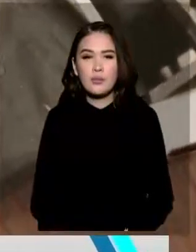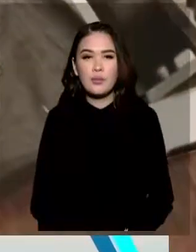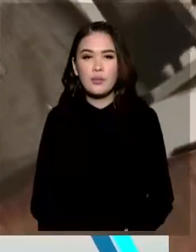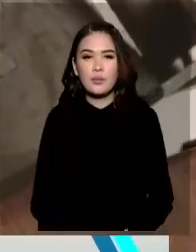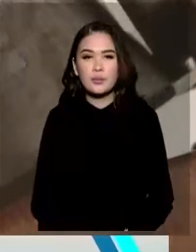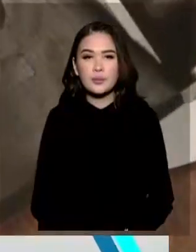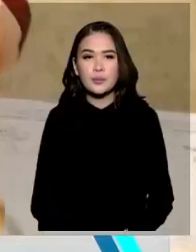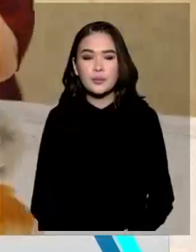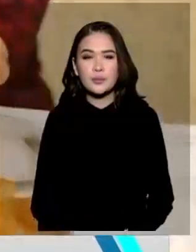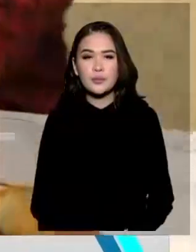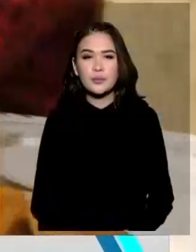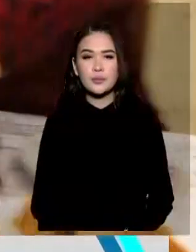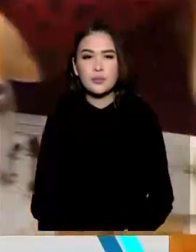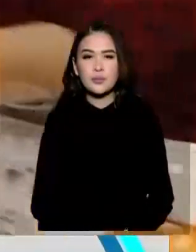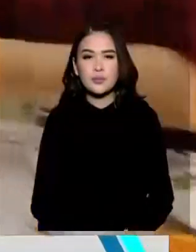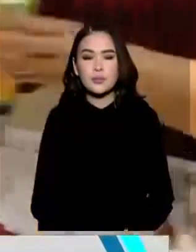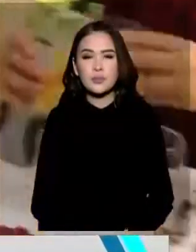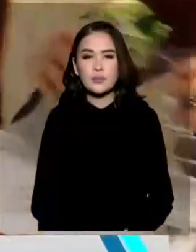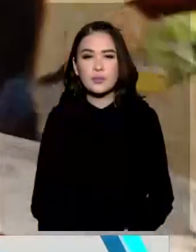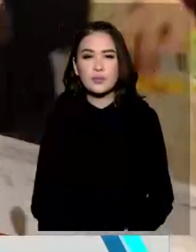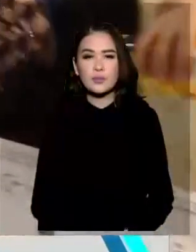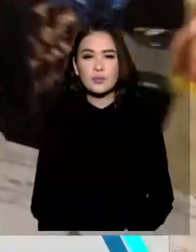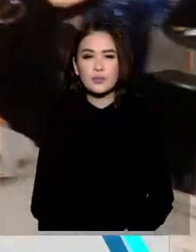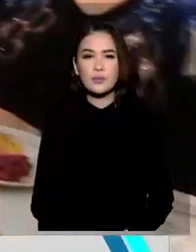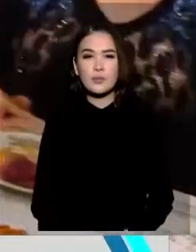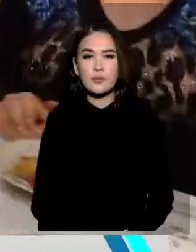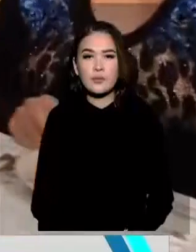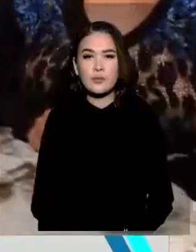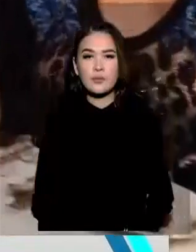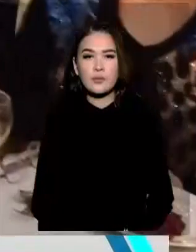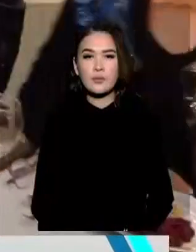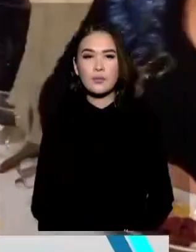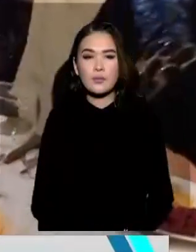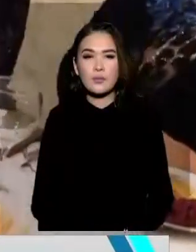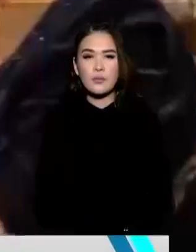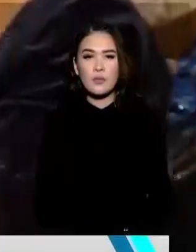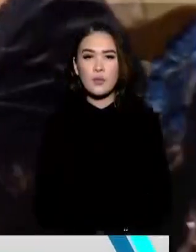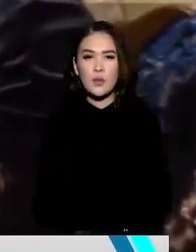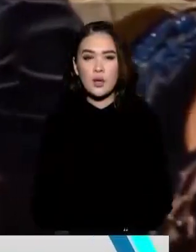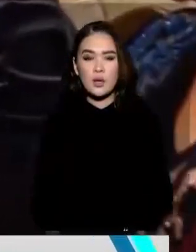Феликс.